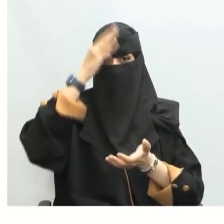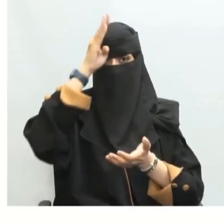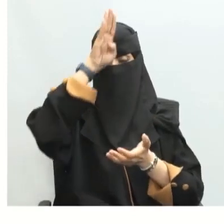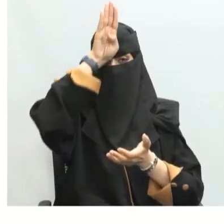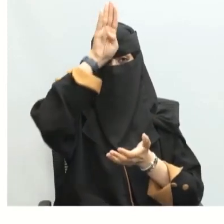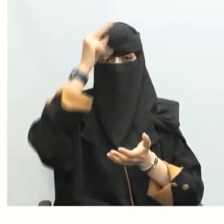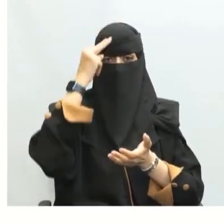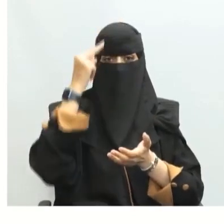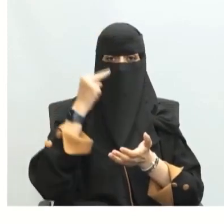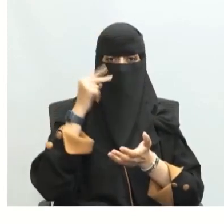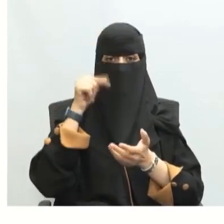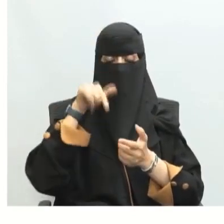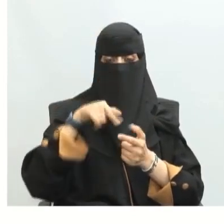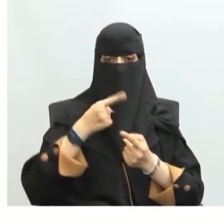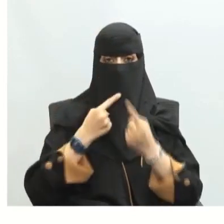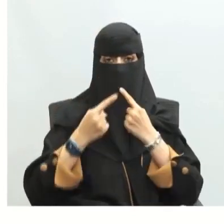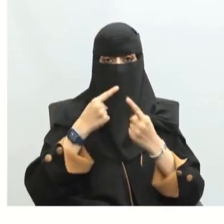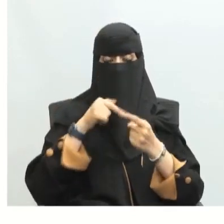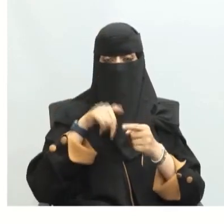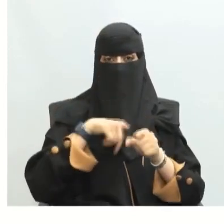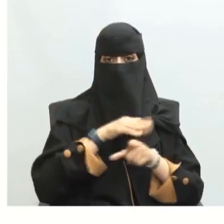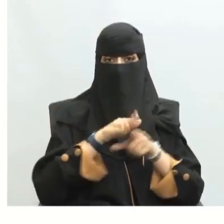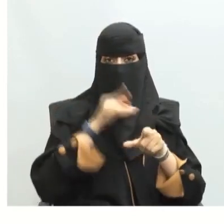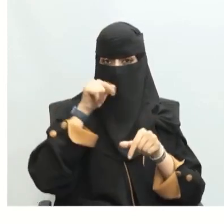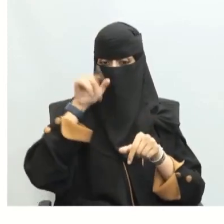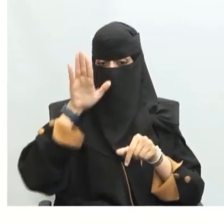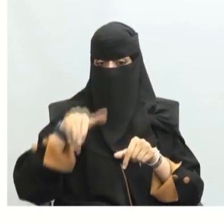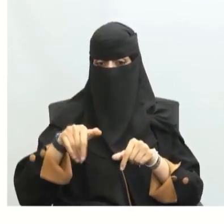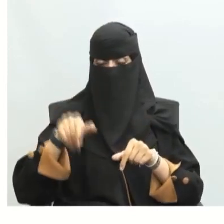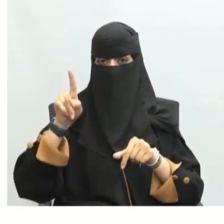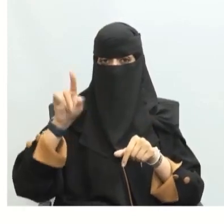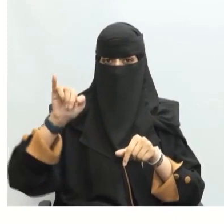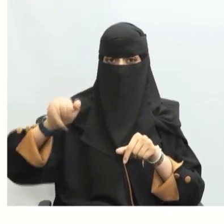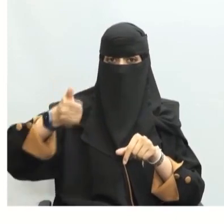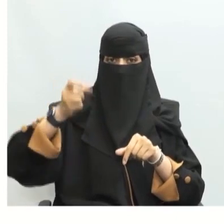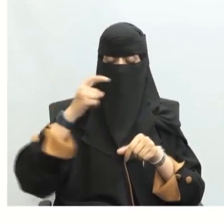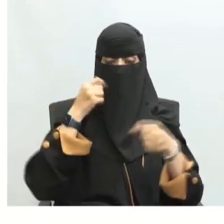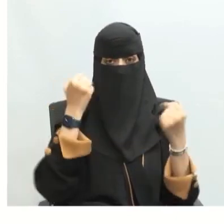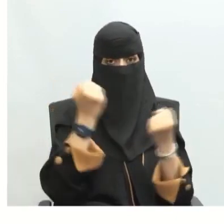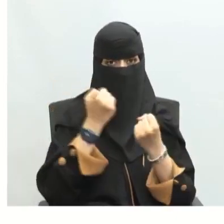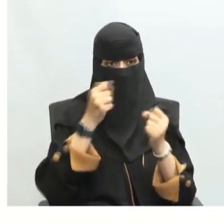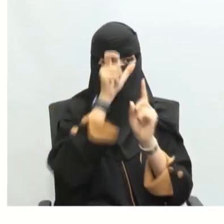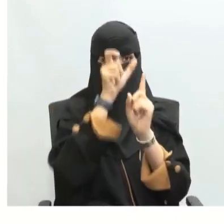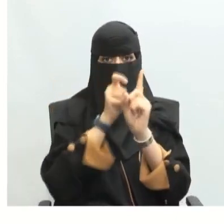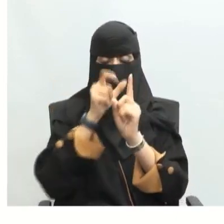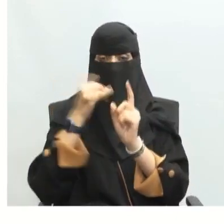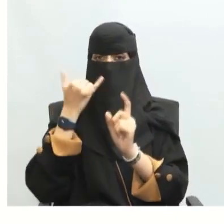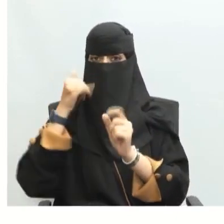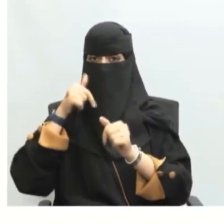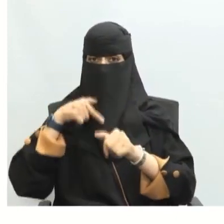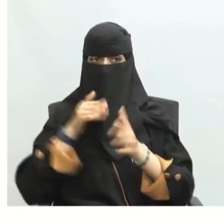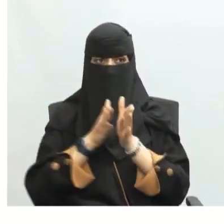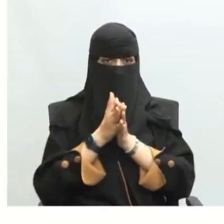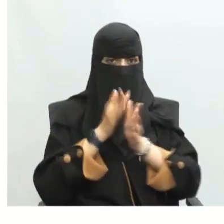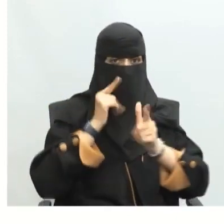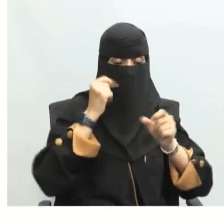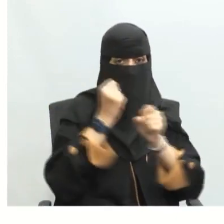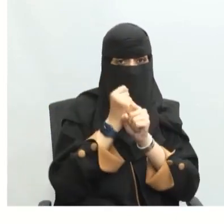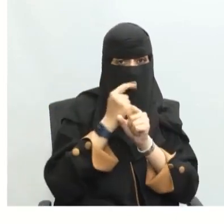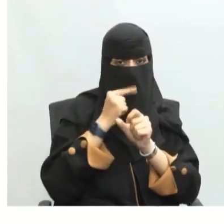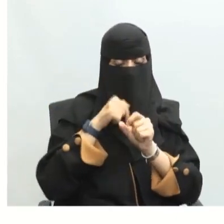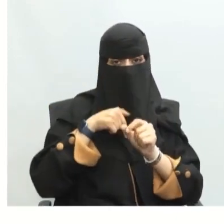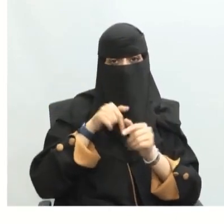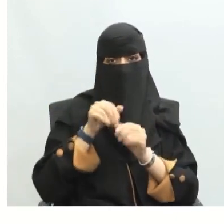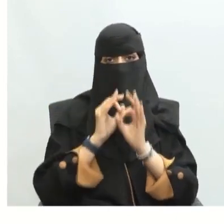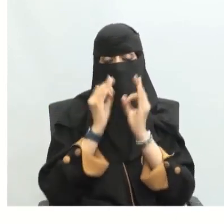العزيز الحوار الوطني هناك برنامج بيادر هو لتدريب الشباب ولتشجيعهم على العمل التطوعي المجتمعي وايضا